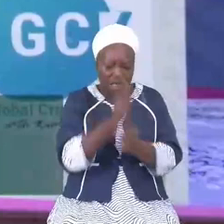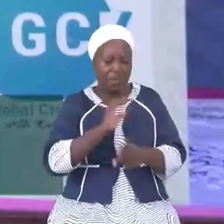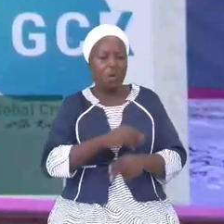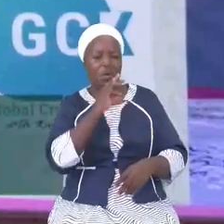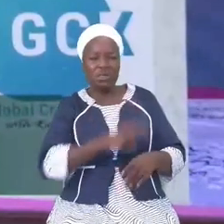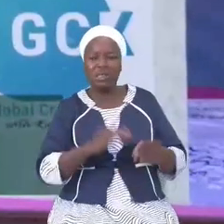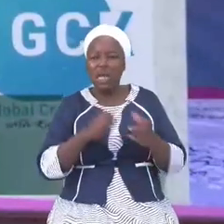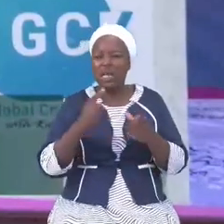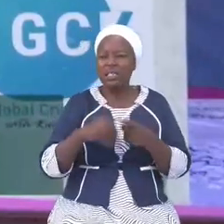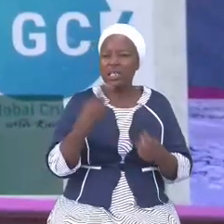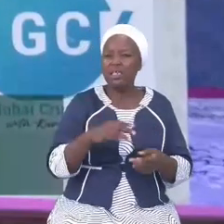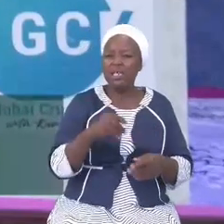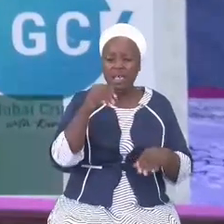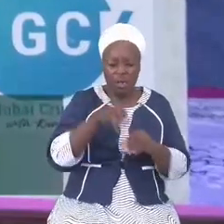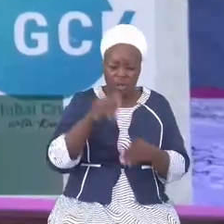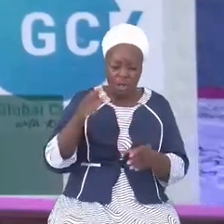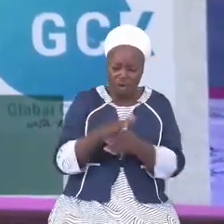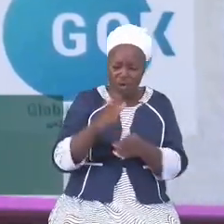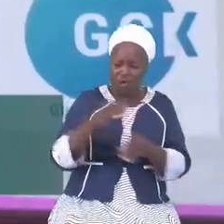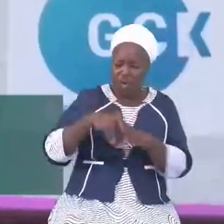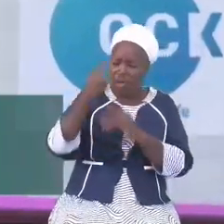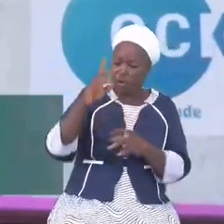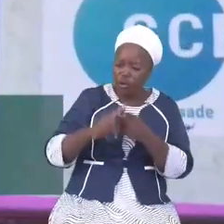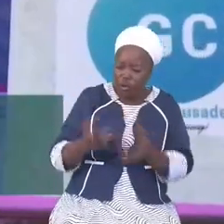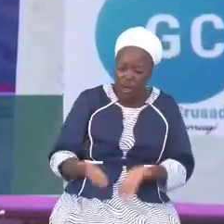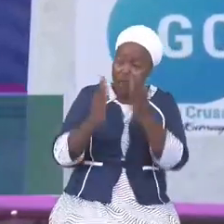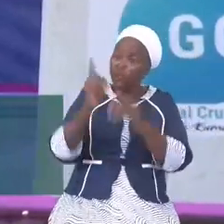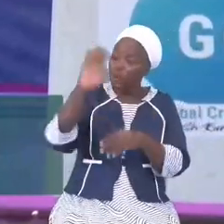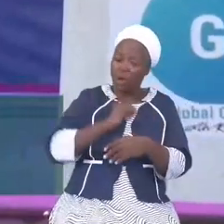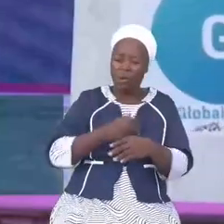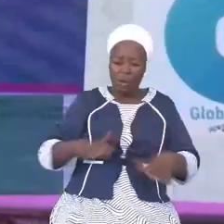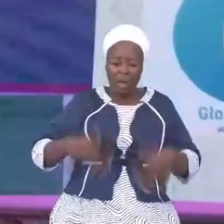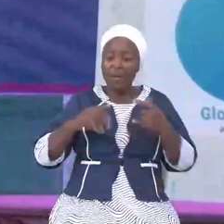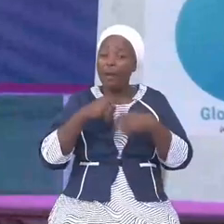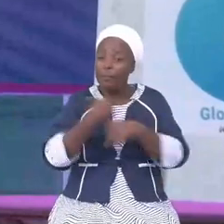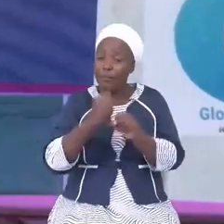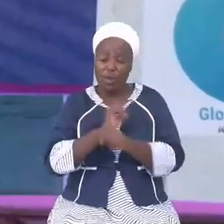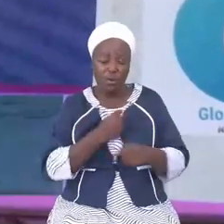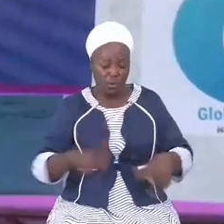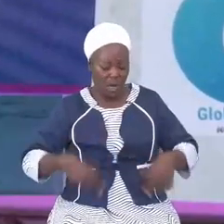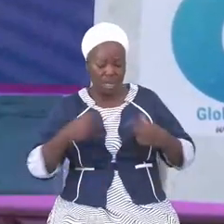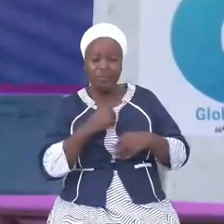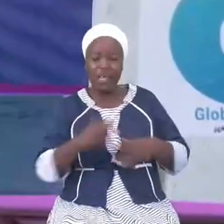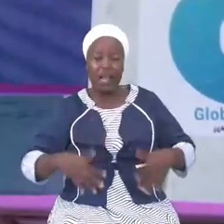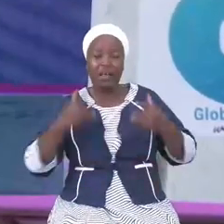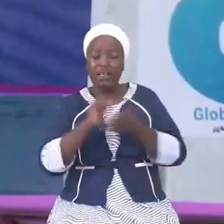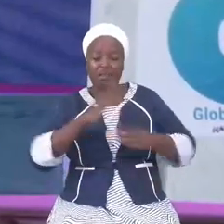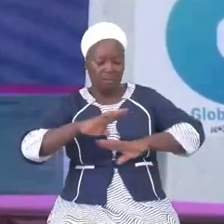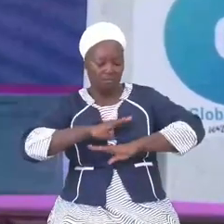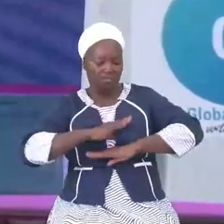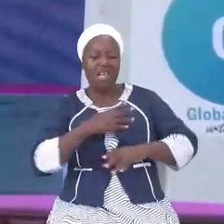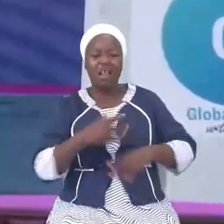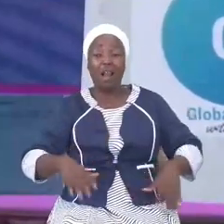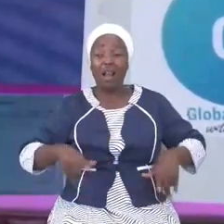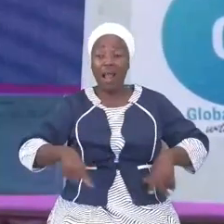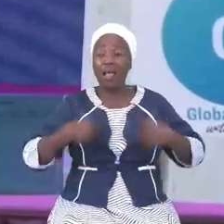beaucoup en Dieu pour élever nos vies et pour nous amener à mener une vie qui est satisfaisante, à mener une vie qui